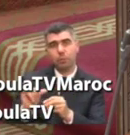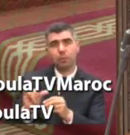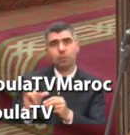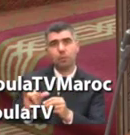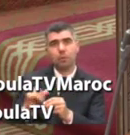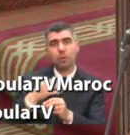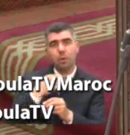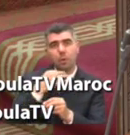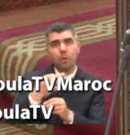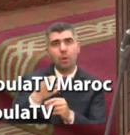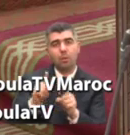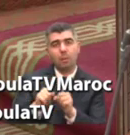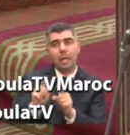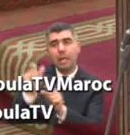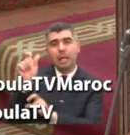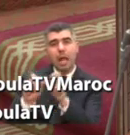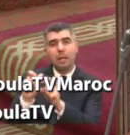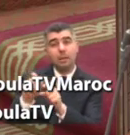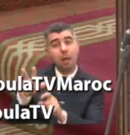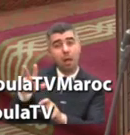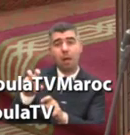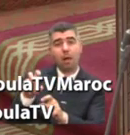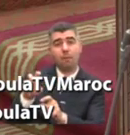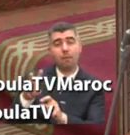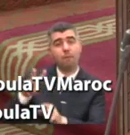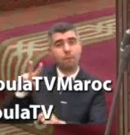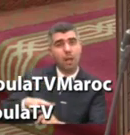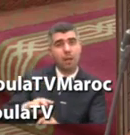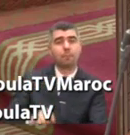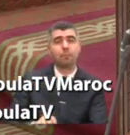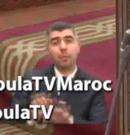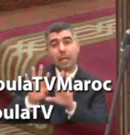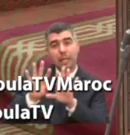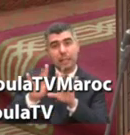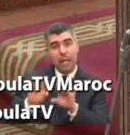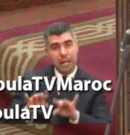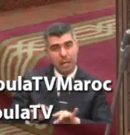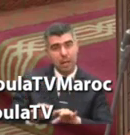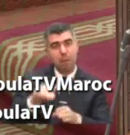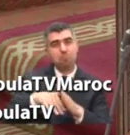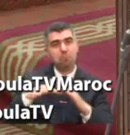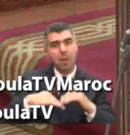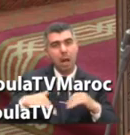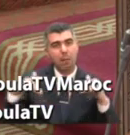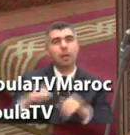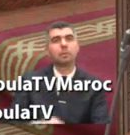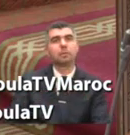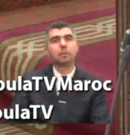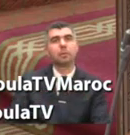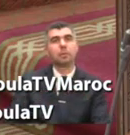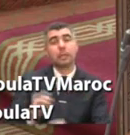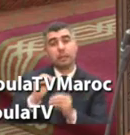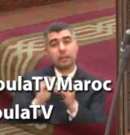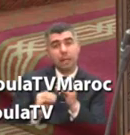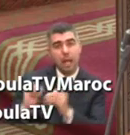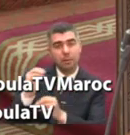اللي تتقولوا خاص المواطن يعرف شنو كاين. جبتوا في التقرير ديال البرلمان باللي